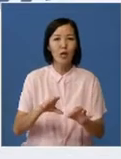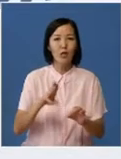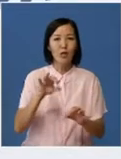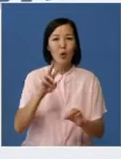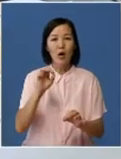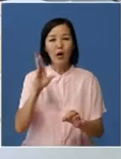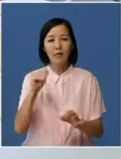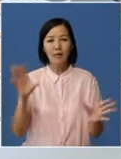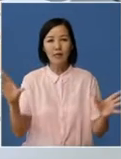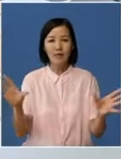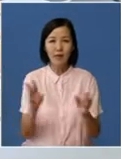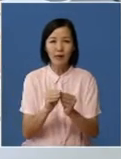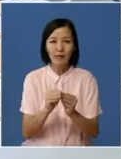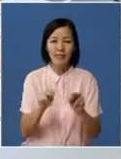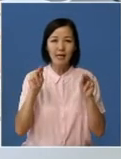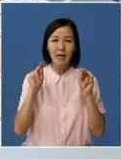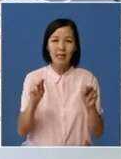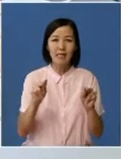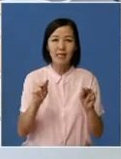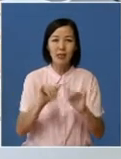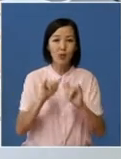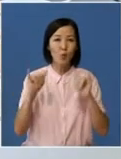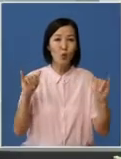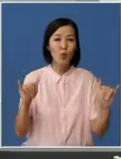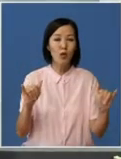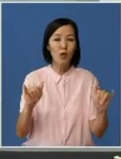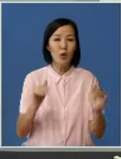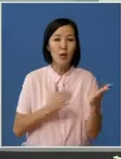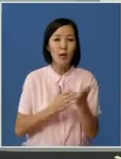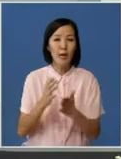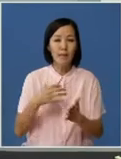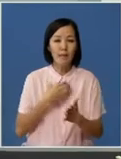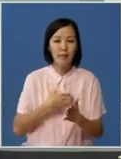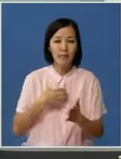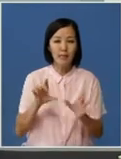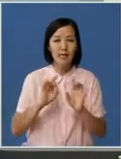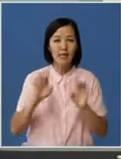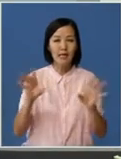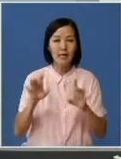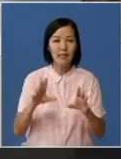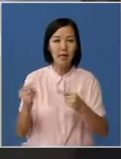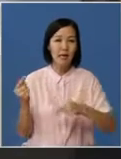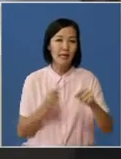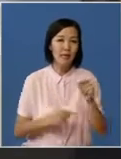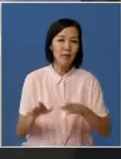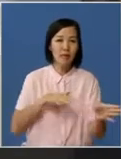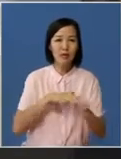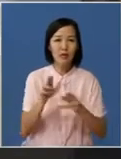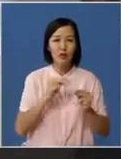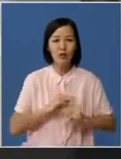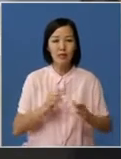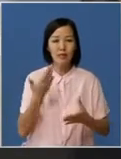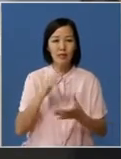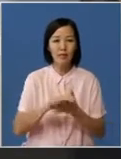Кемелұлы Тоқаевтың сабақтастық, әділдік және өрлеу қағидасының маңыздылығына тоқталды. Өңірлік кәсіпкерлердің атқарып жатқан